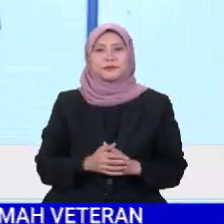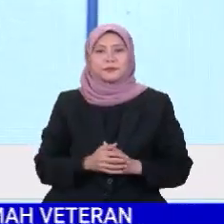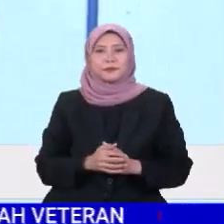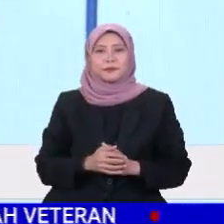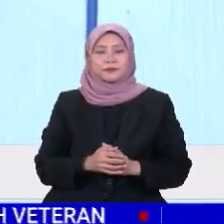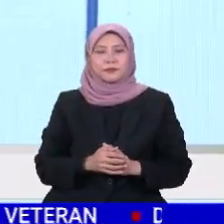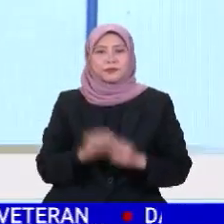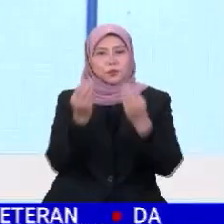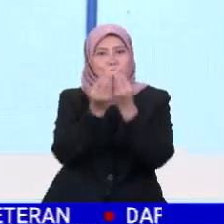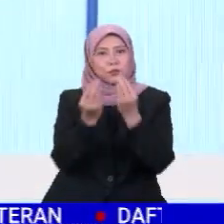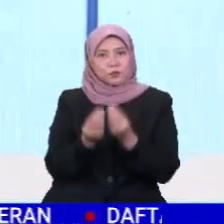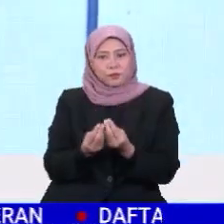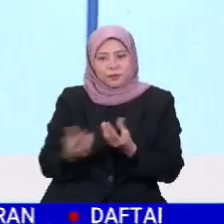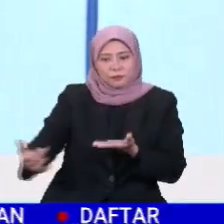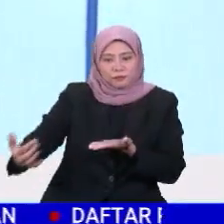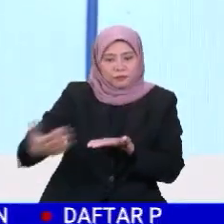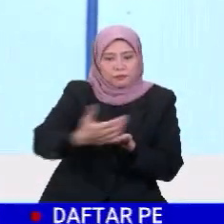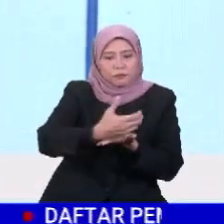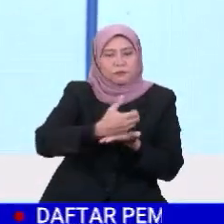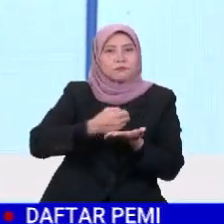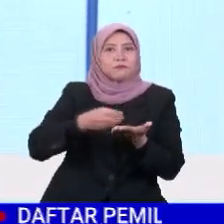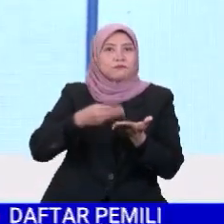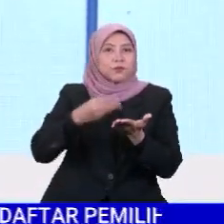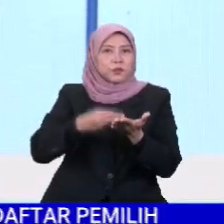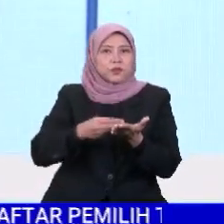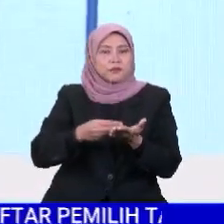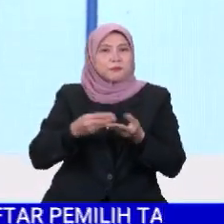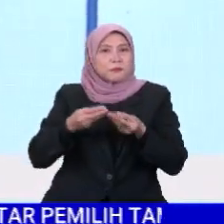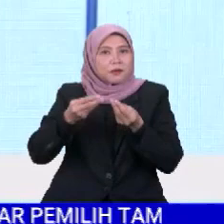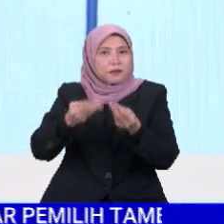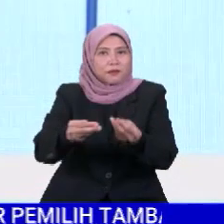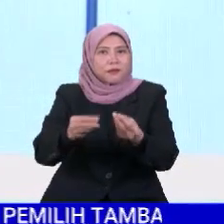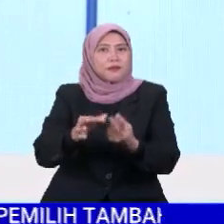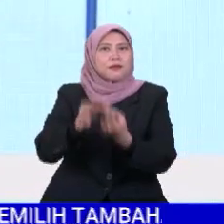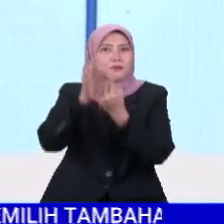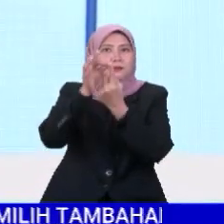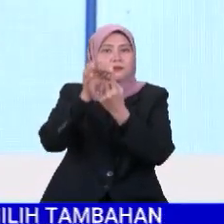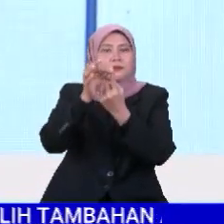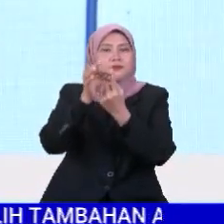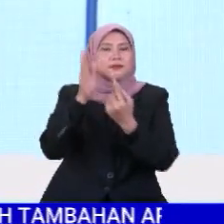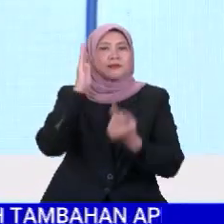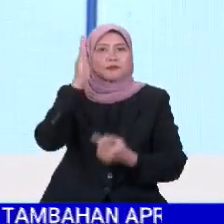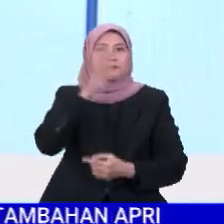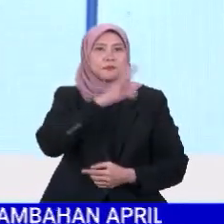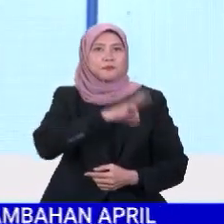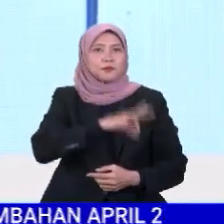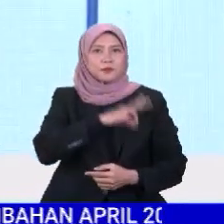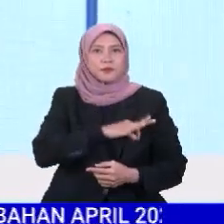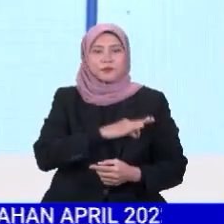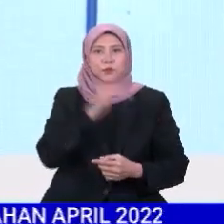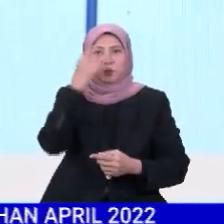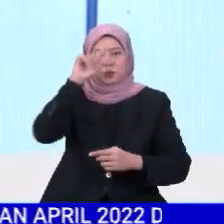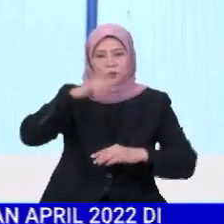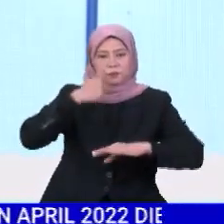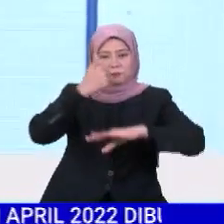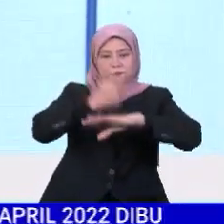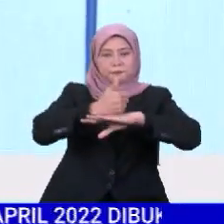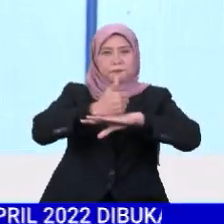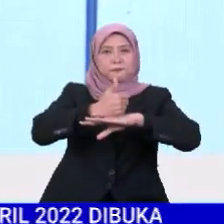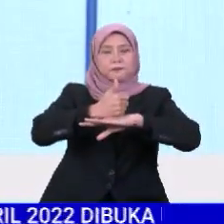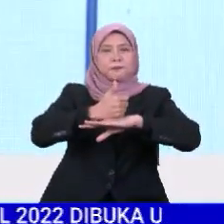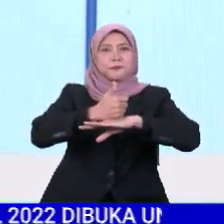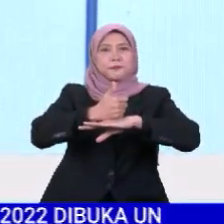yang diperolehi melalui peningkatan pemberian khas itu akan dimanfaatkan untuk membina sebanyak